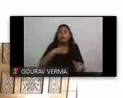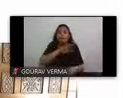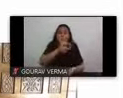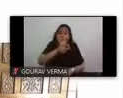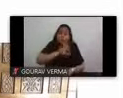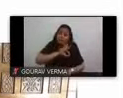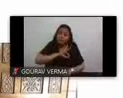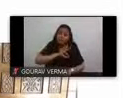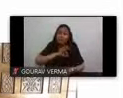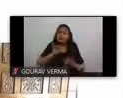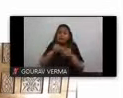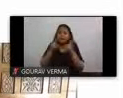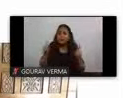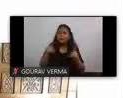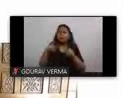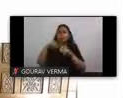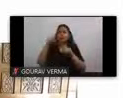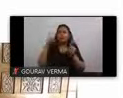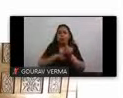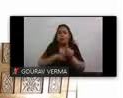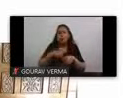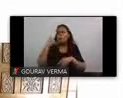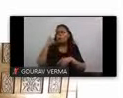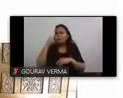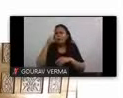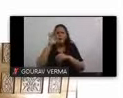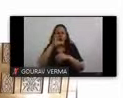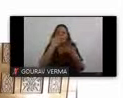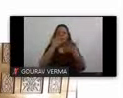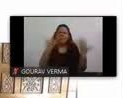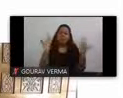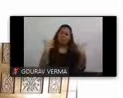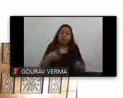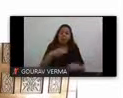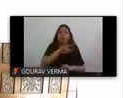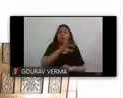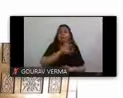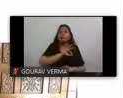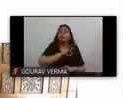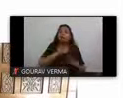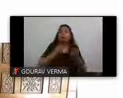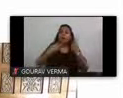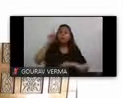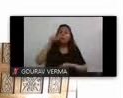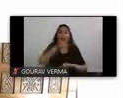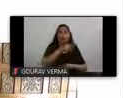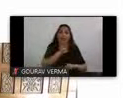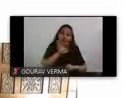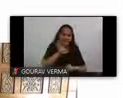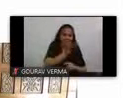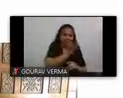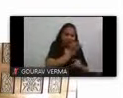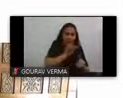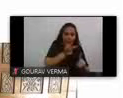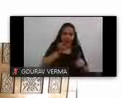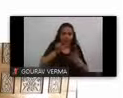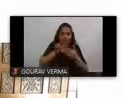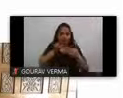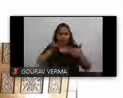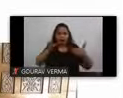के उसको इंडिकेट करता है, दैट इज मोर इम्पॉर्टेंट. सी फॉर एग्जाम्पल, इफ द चाइल्ड कैन सी दैट ऑब्जेक्ट